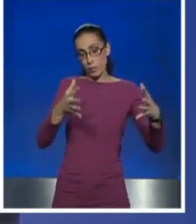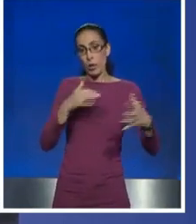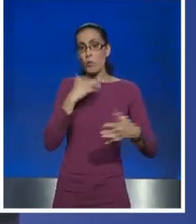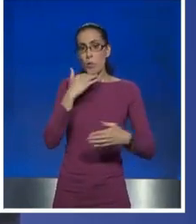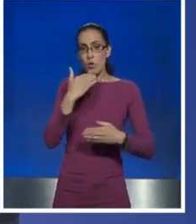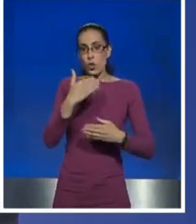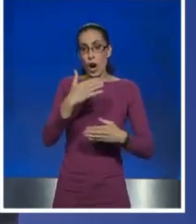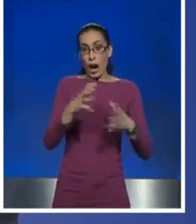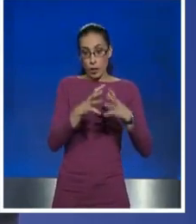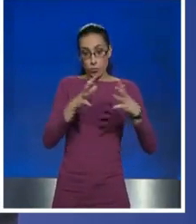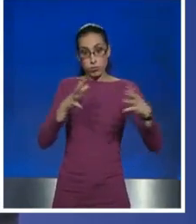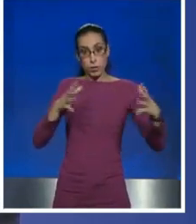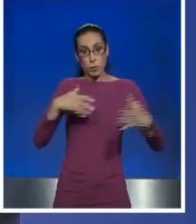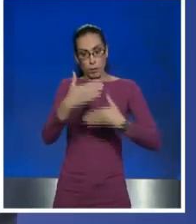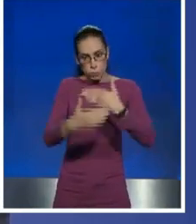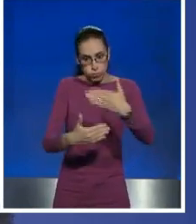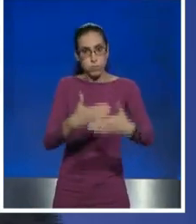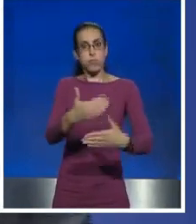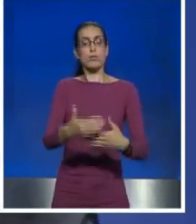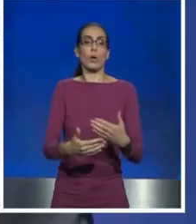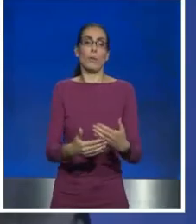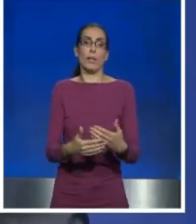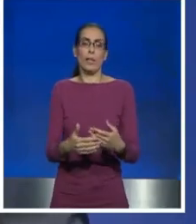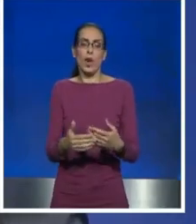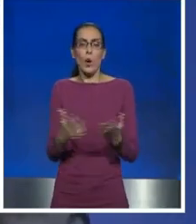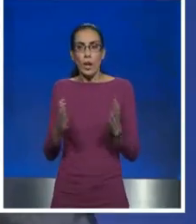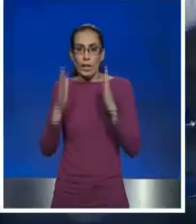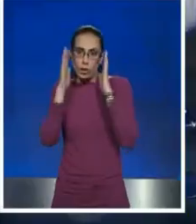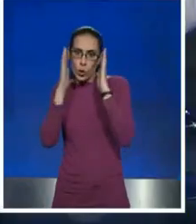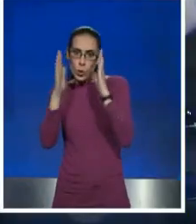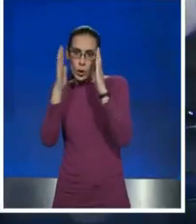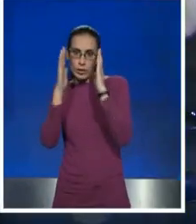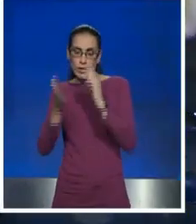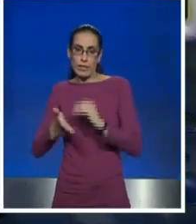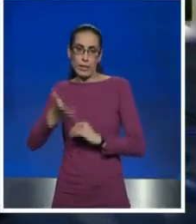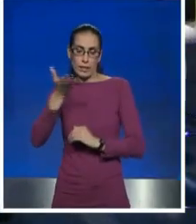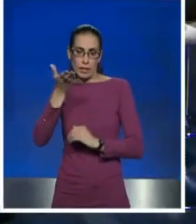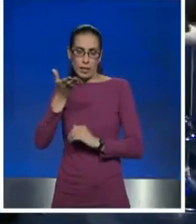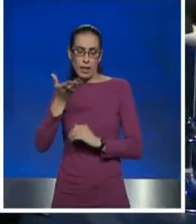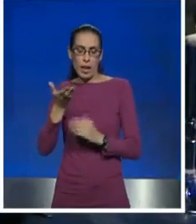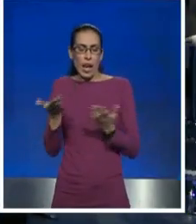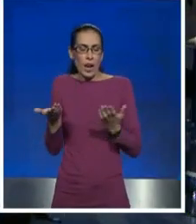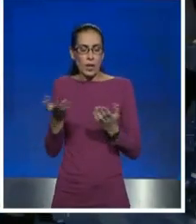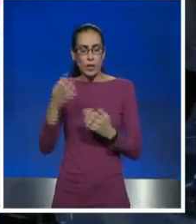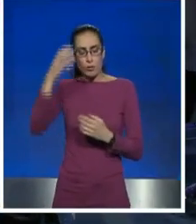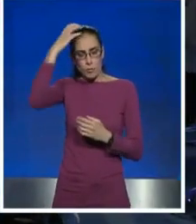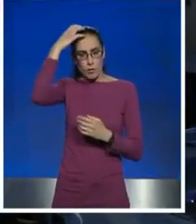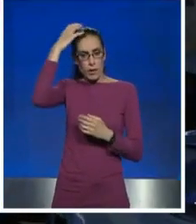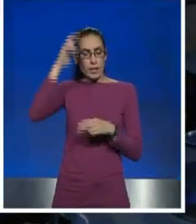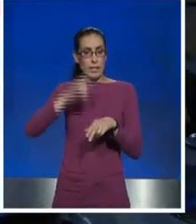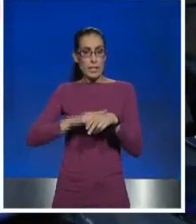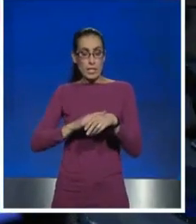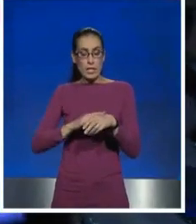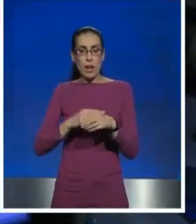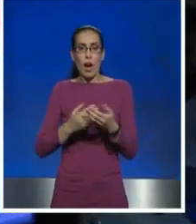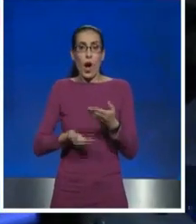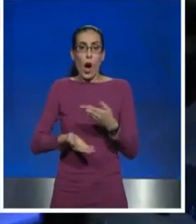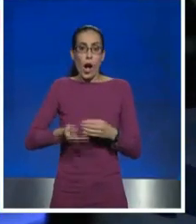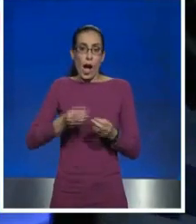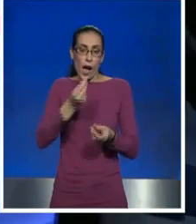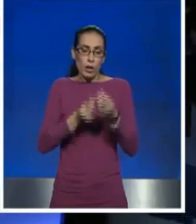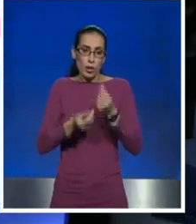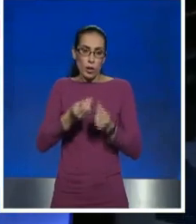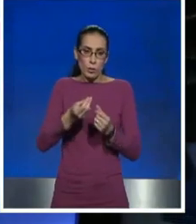li tkabbir ekonomiku għandu jitrażżan. Kif jista' gvern jolli il-minimum wage jekk l-ekonomija tieqaf? Kif tista'